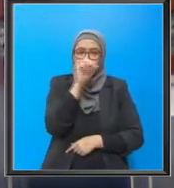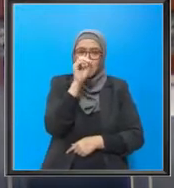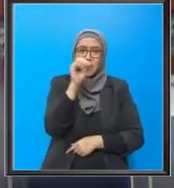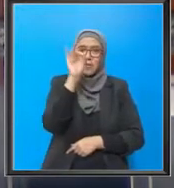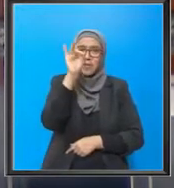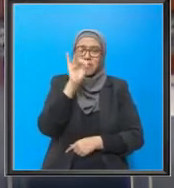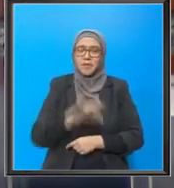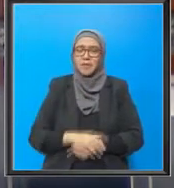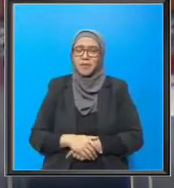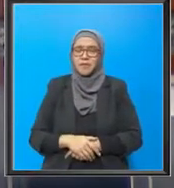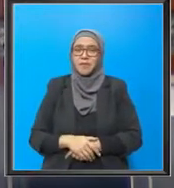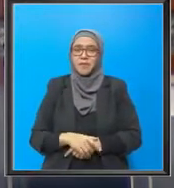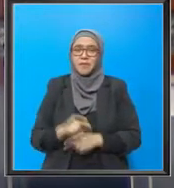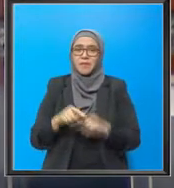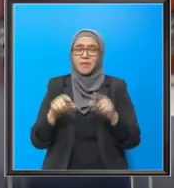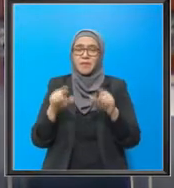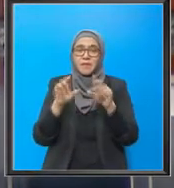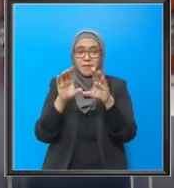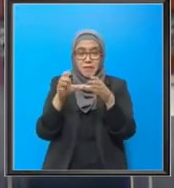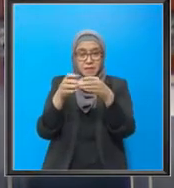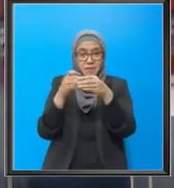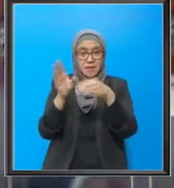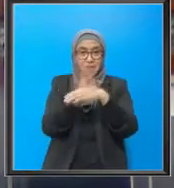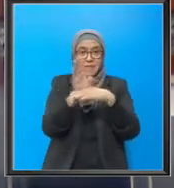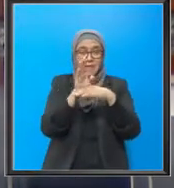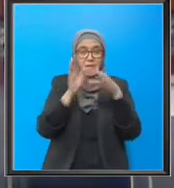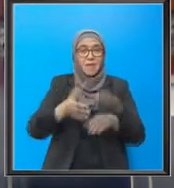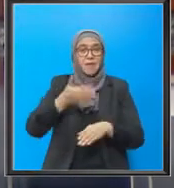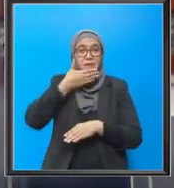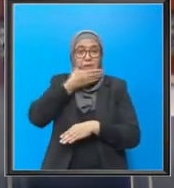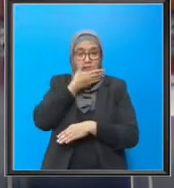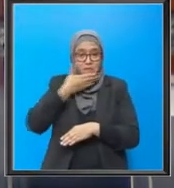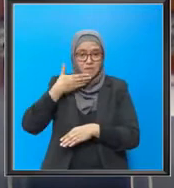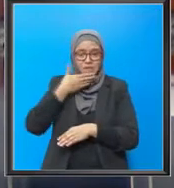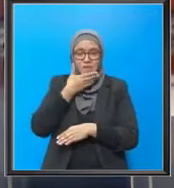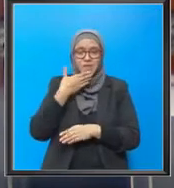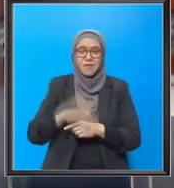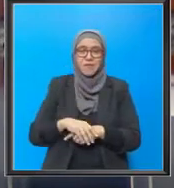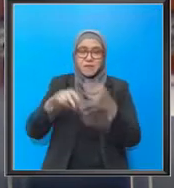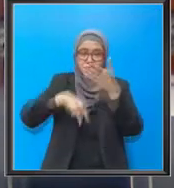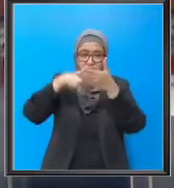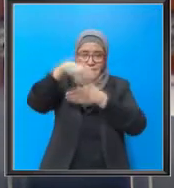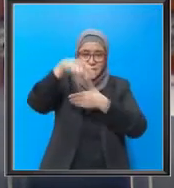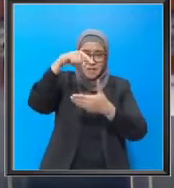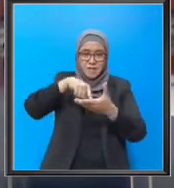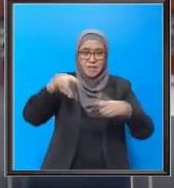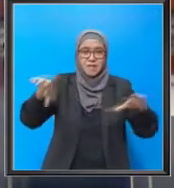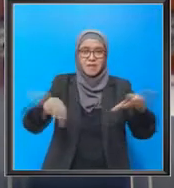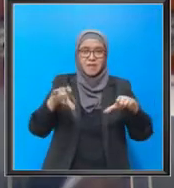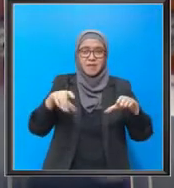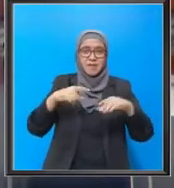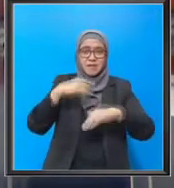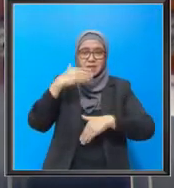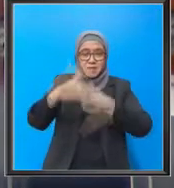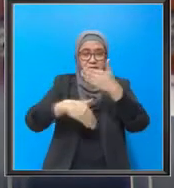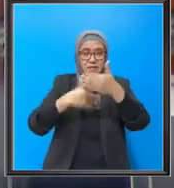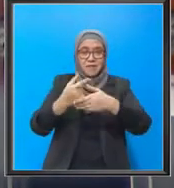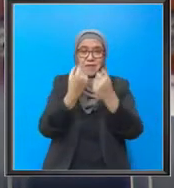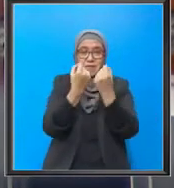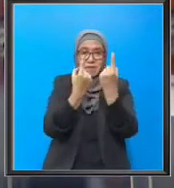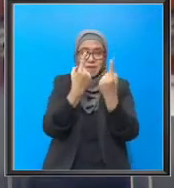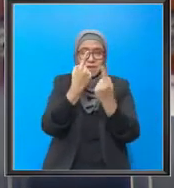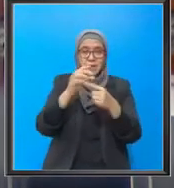a1186n terpana model program ini diwujudkan dalam pelaksanaan cache 11 dan khas untuk golongan muda